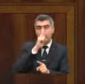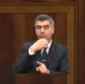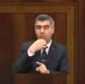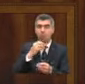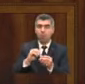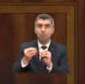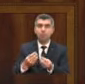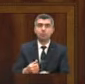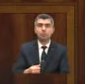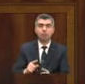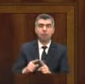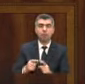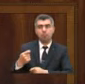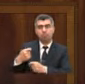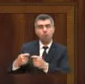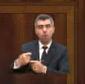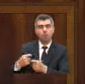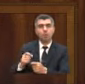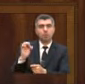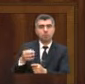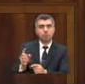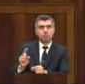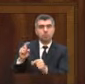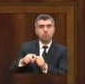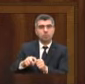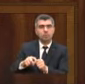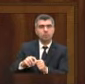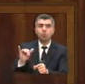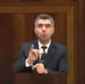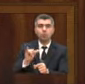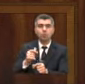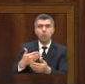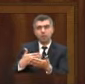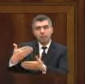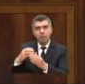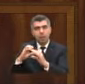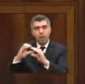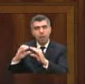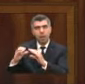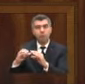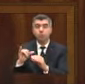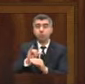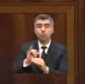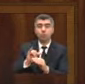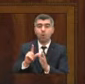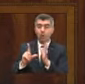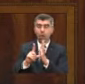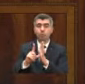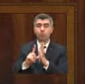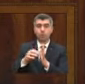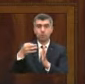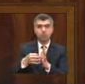انا باغي، انا تاجر جيت باش ندير الانخراط ديالي خصني معامل شكون يهضر معايا، خصو يقول لي شنو هما الحقوق ديالي وشنو هي